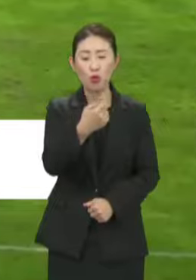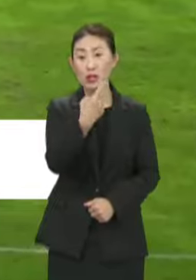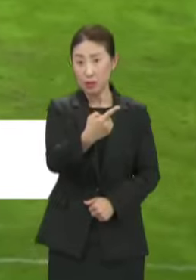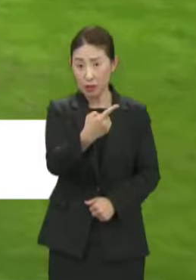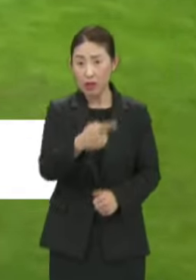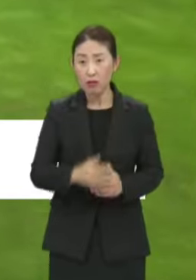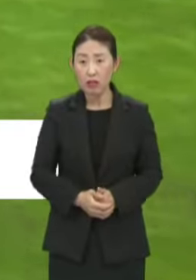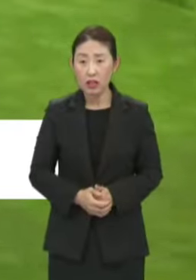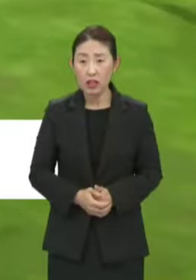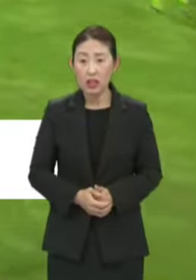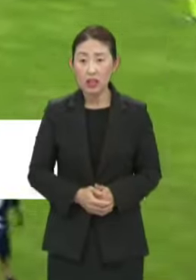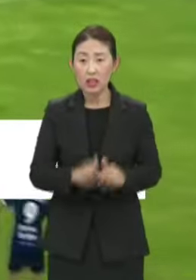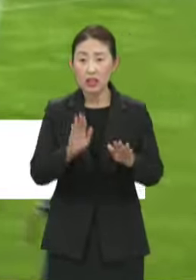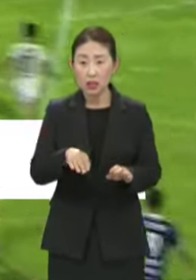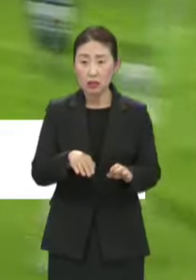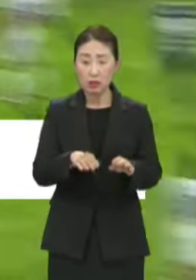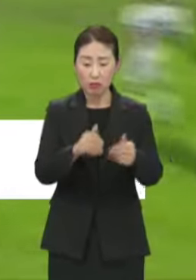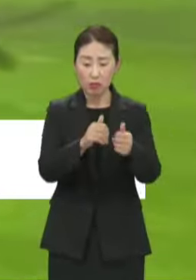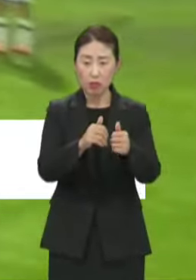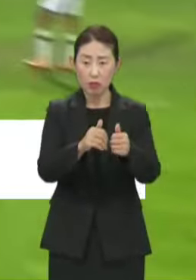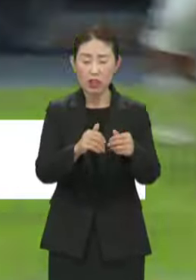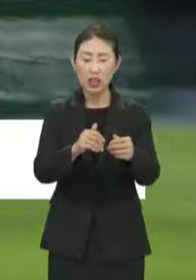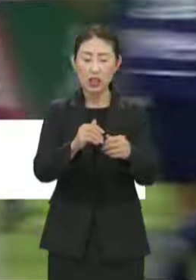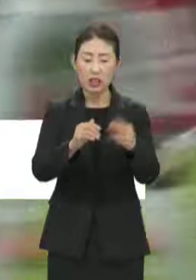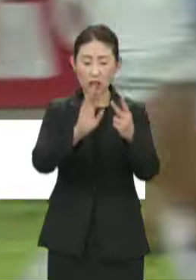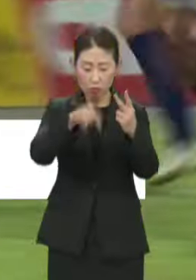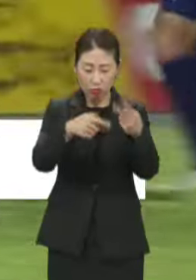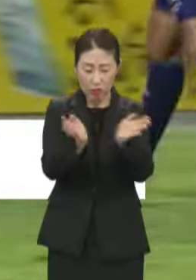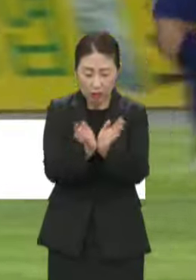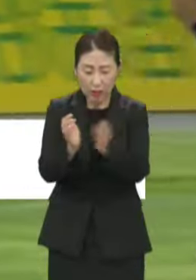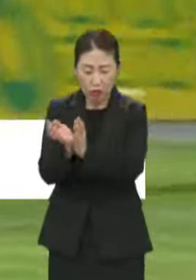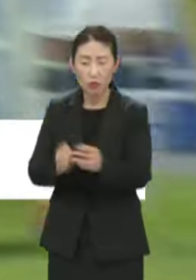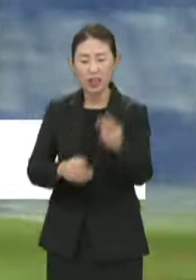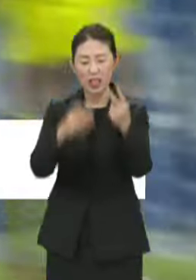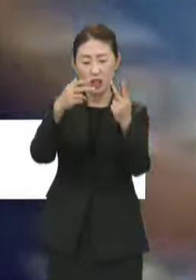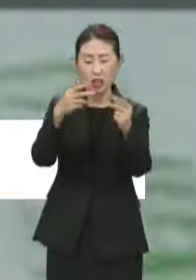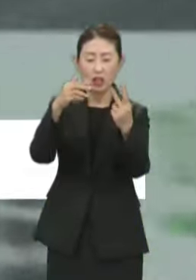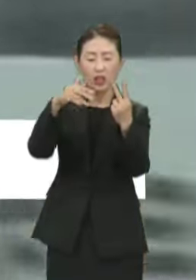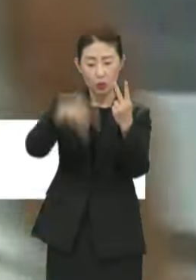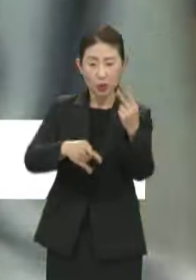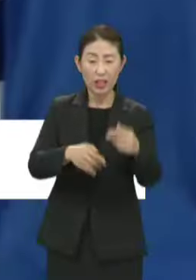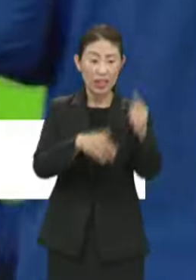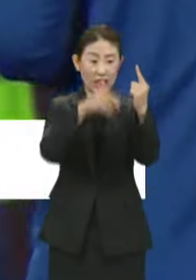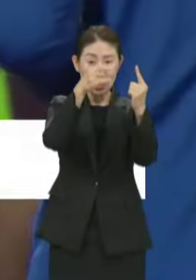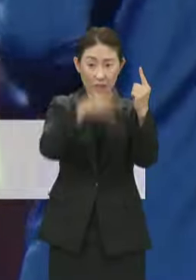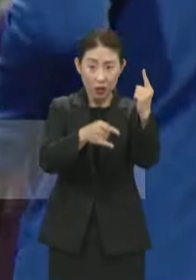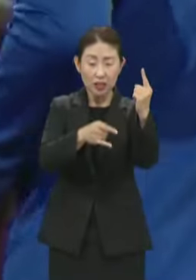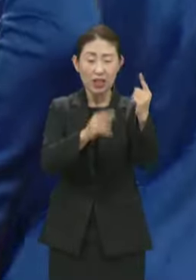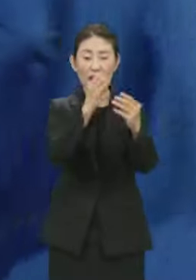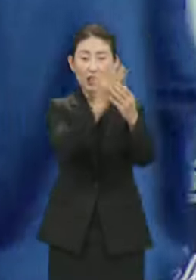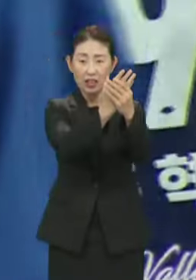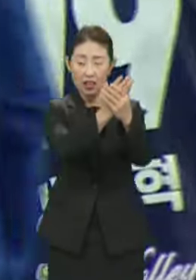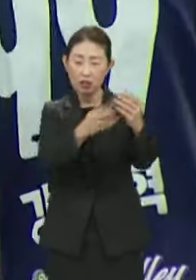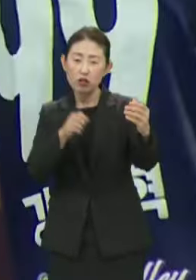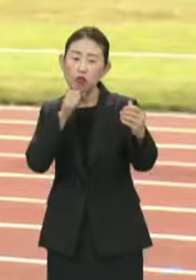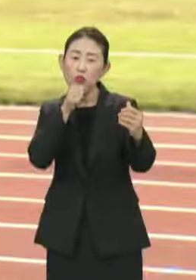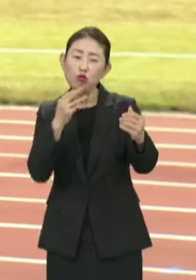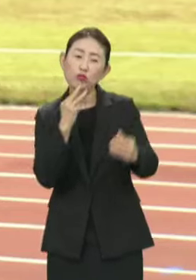51점으로 승격권인 리그 2위라는 기대 이상의 성적을 올리고 있고 1위 안양을 승점 3점 차로